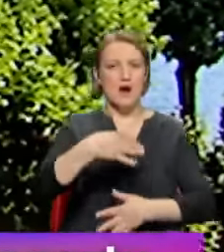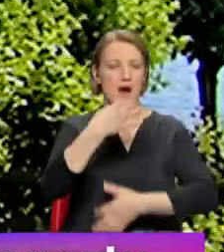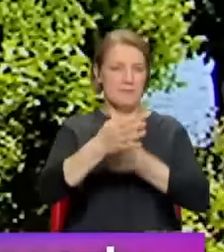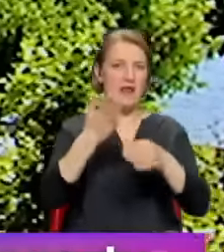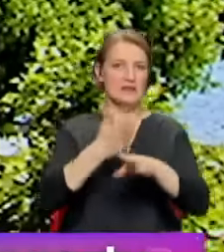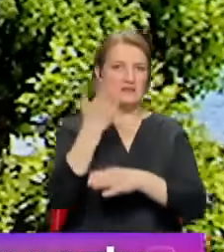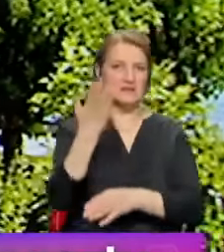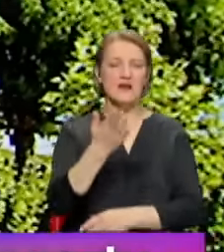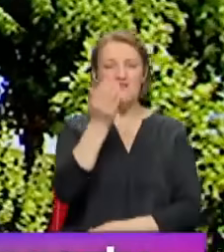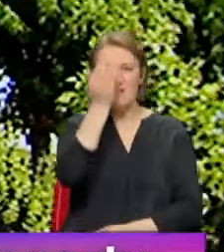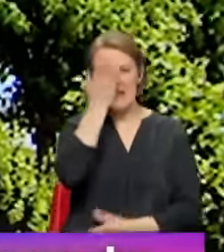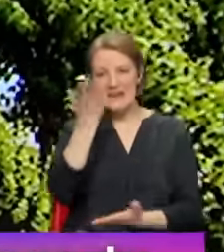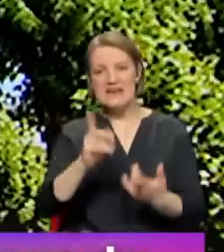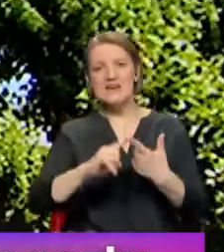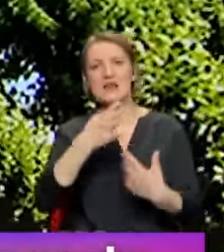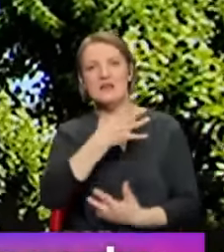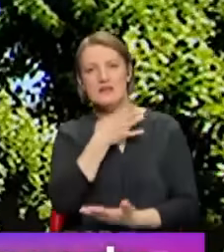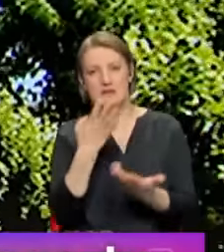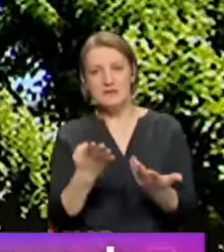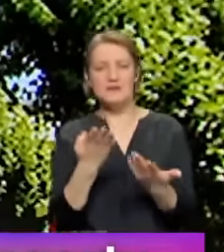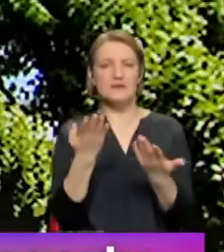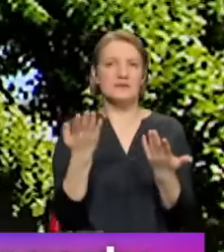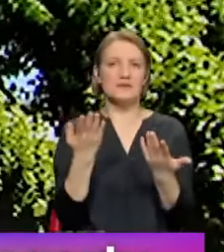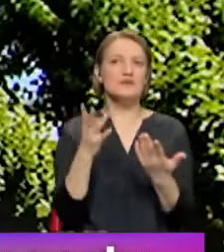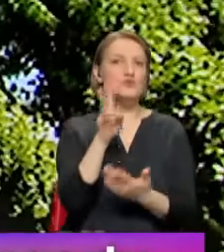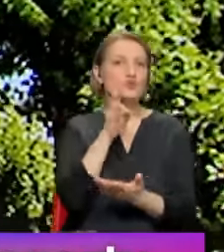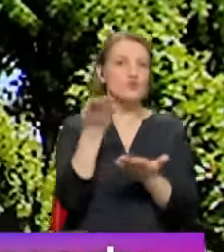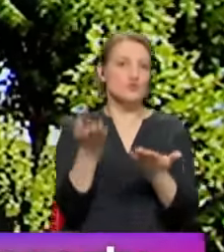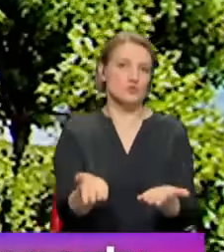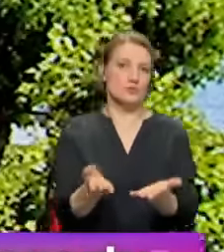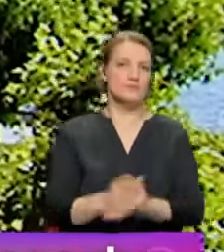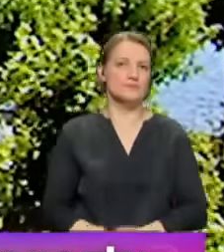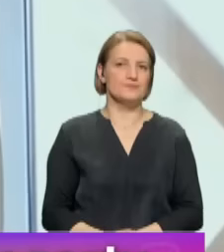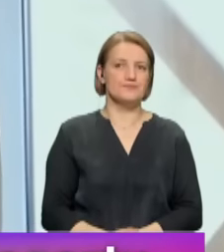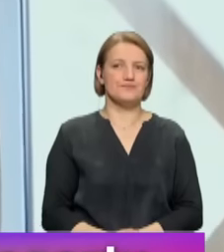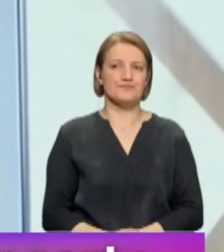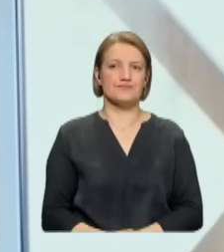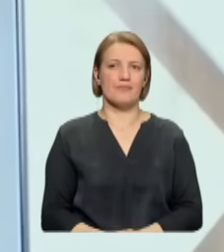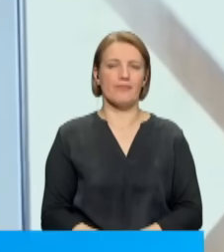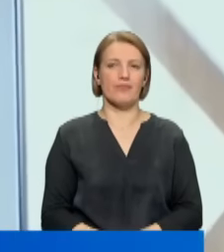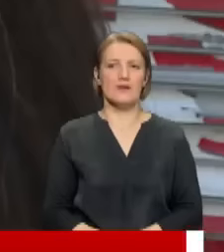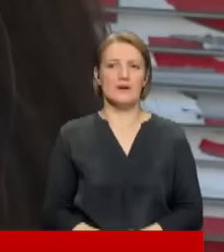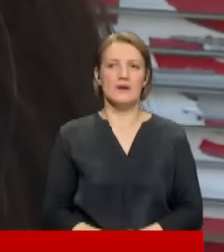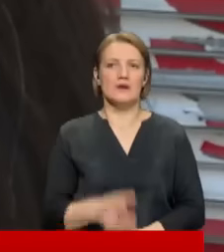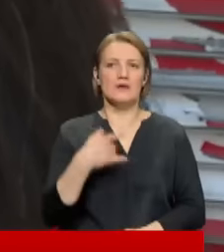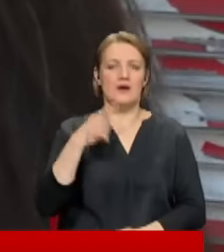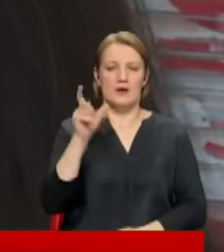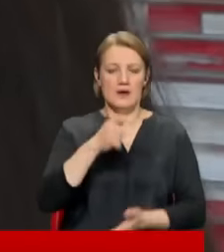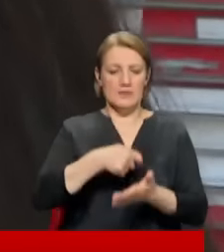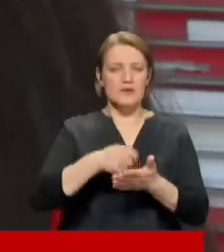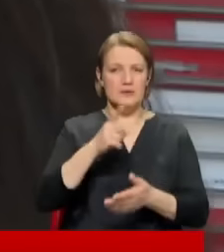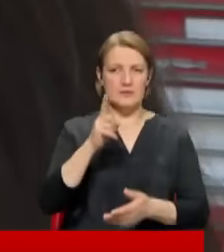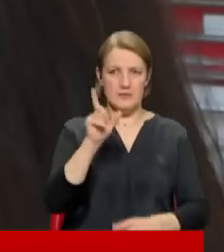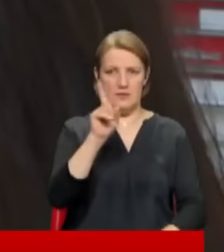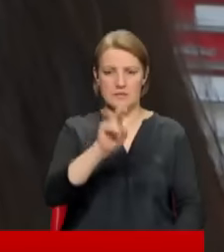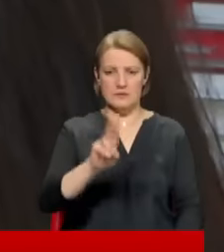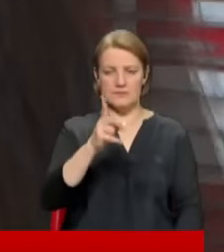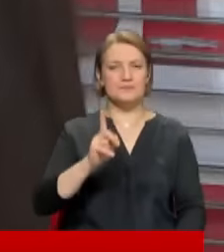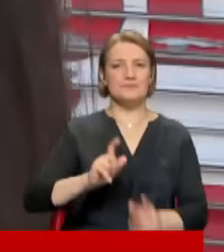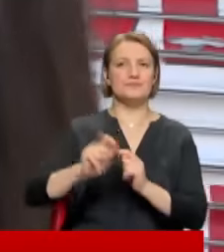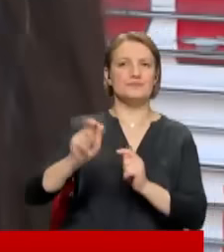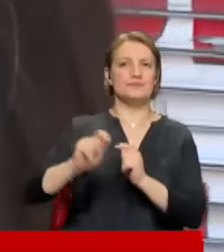haber aslında yokluğun ve yoksulluğun geldiği yeri gösteriyor. Ben aylık 17 milyar ödüyorum. Çalıştığımı